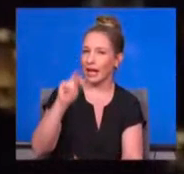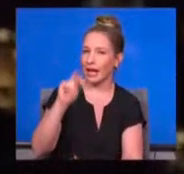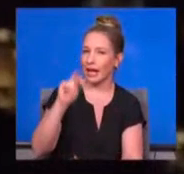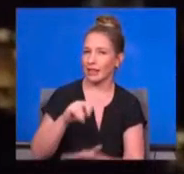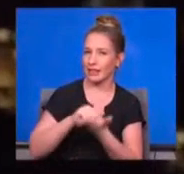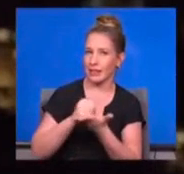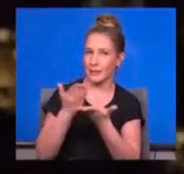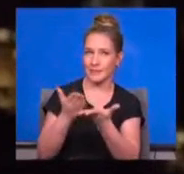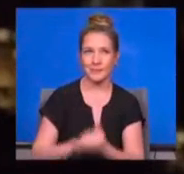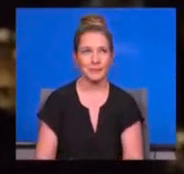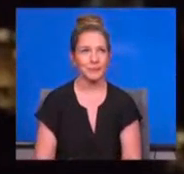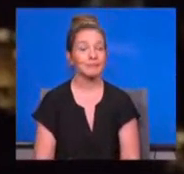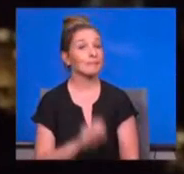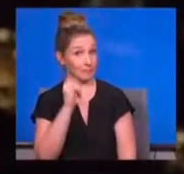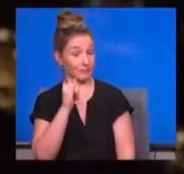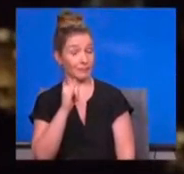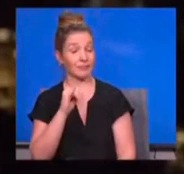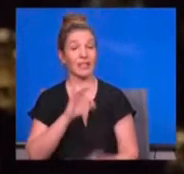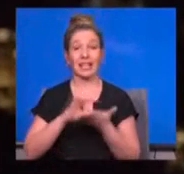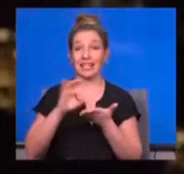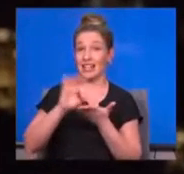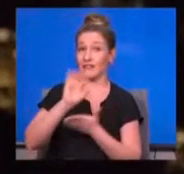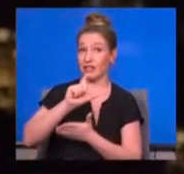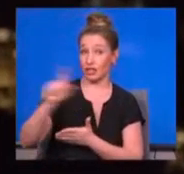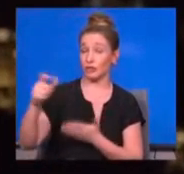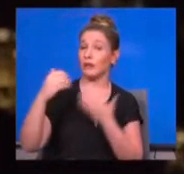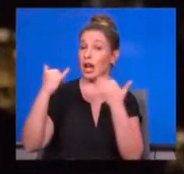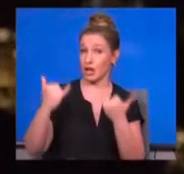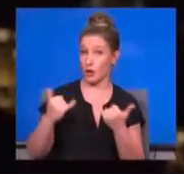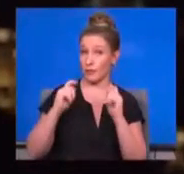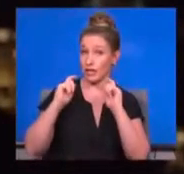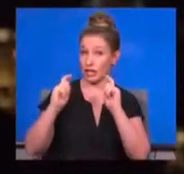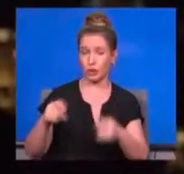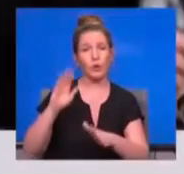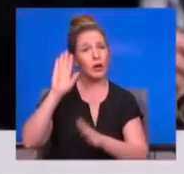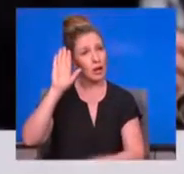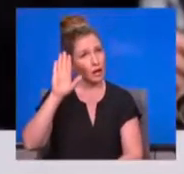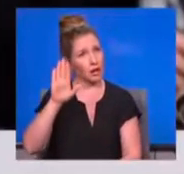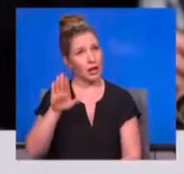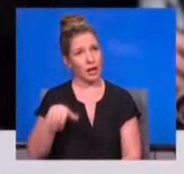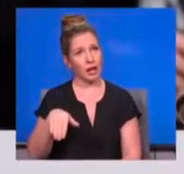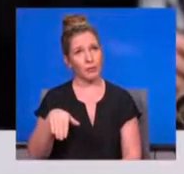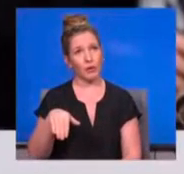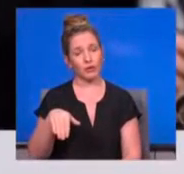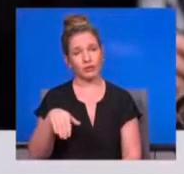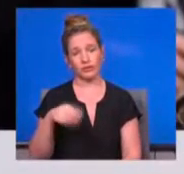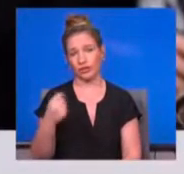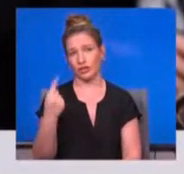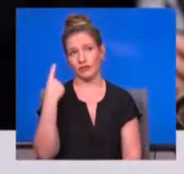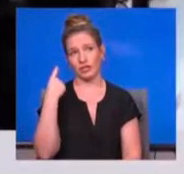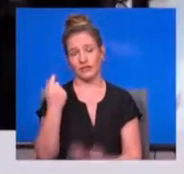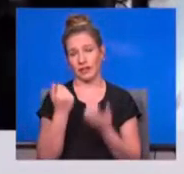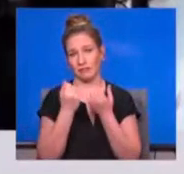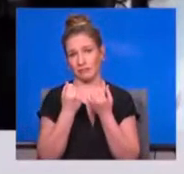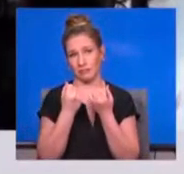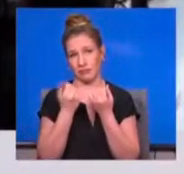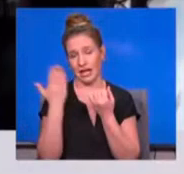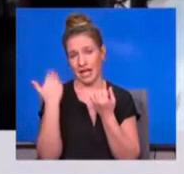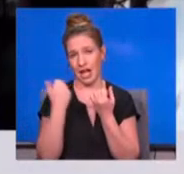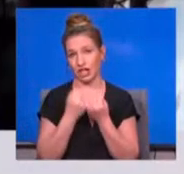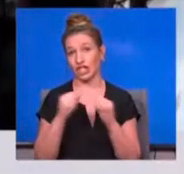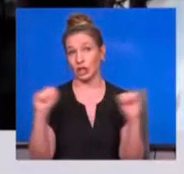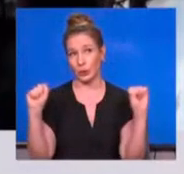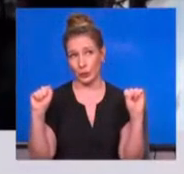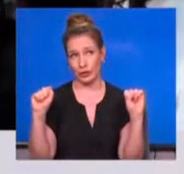כן, כתב האישום הוגש היום, למרות השחרור שלה בשבוע שעבר, שחרור שלמעשה הגיע